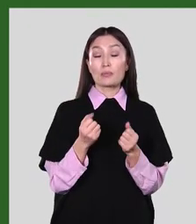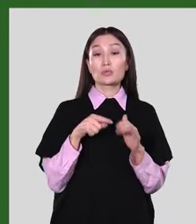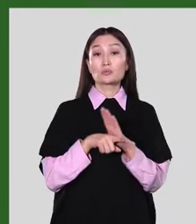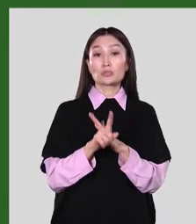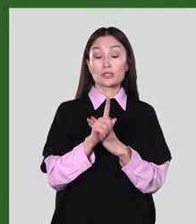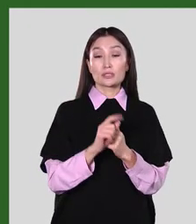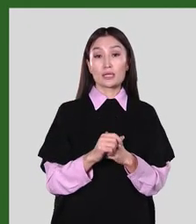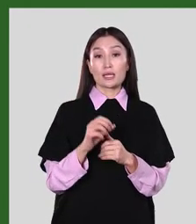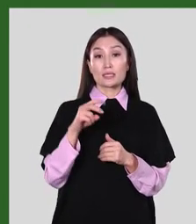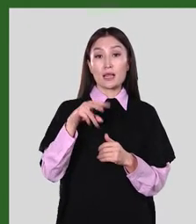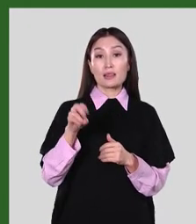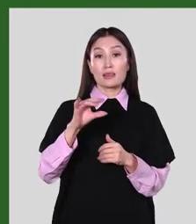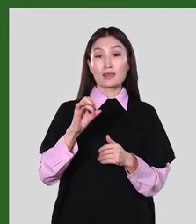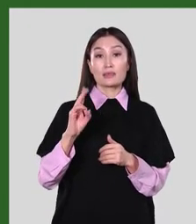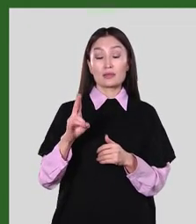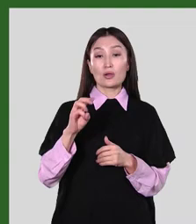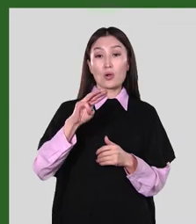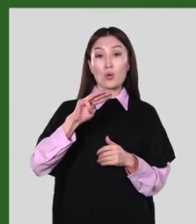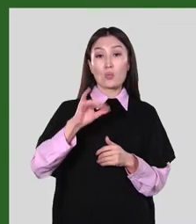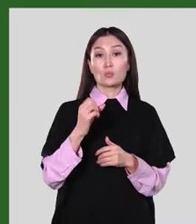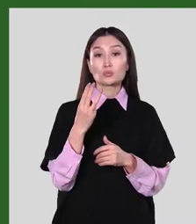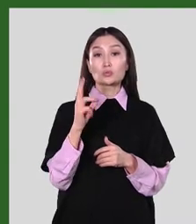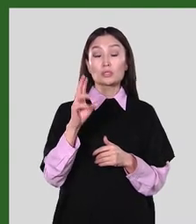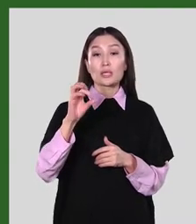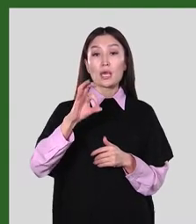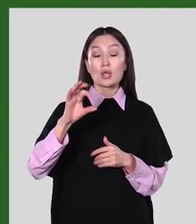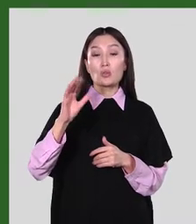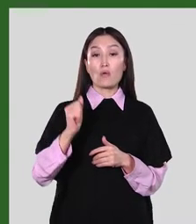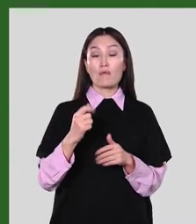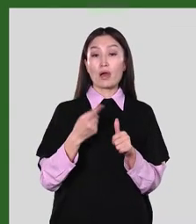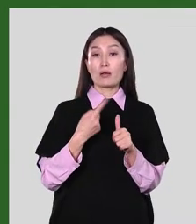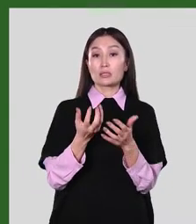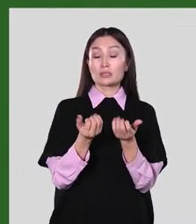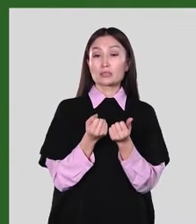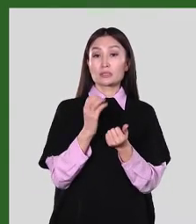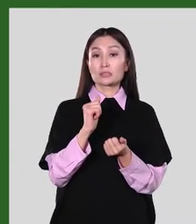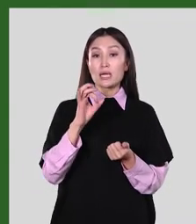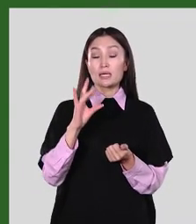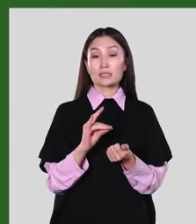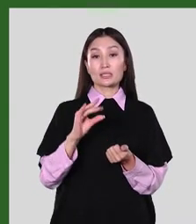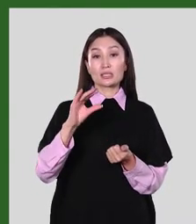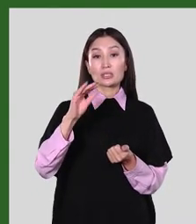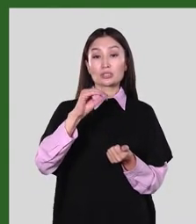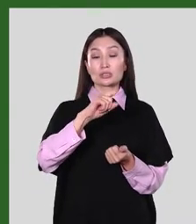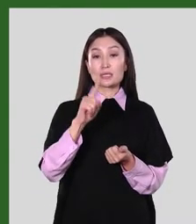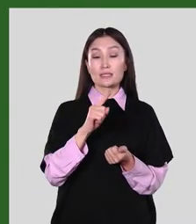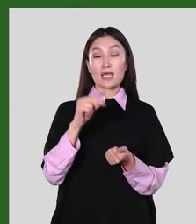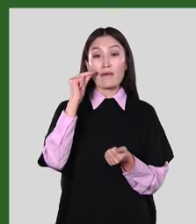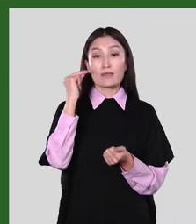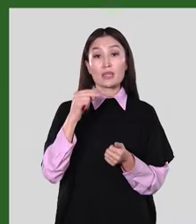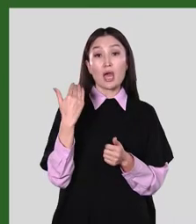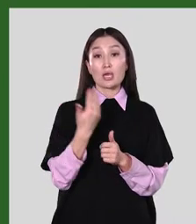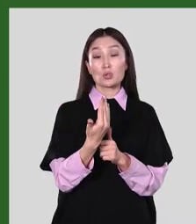с ледника мушки этого получает название сары час в китае она